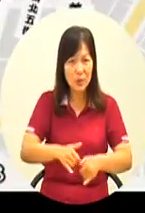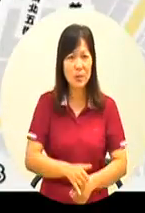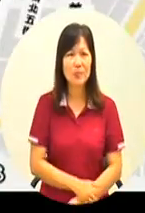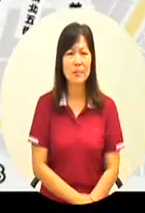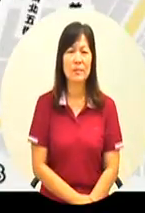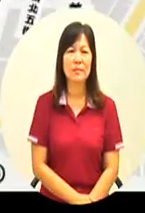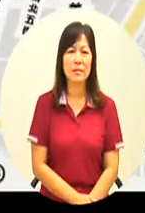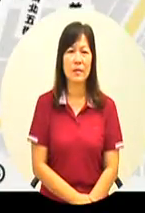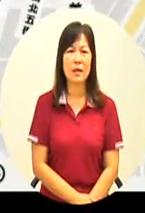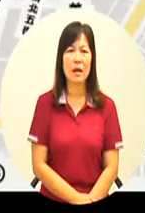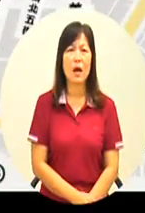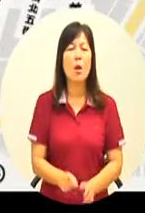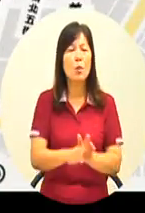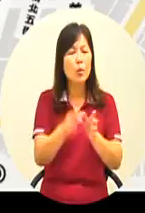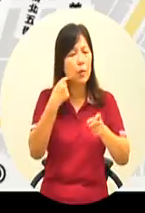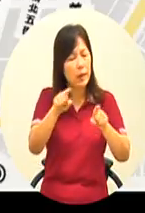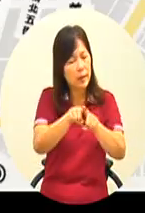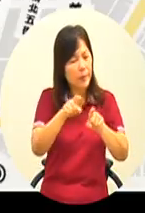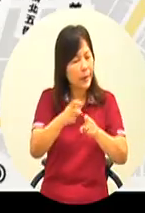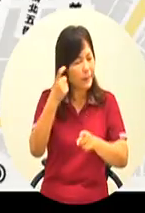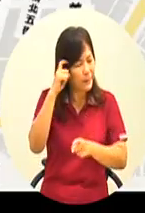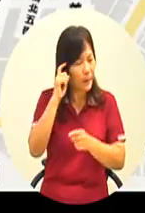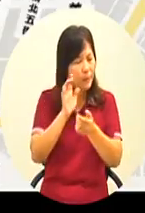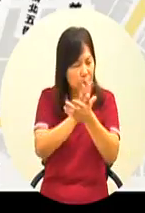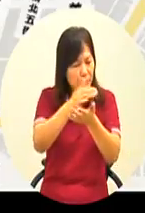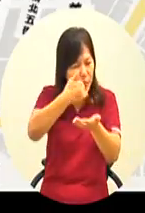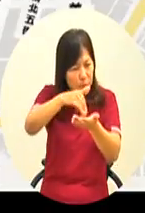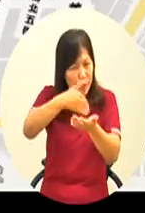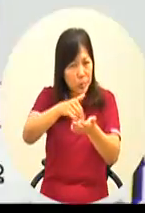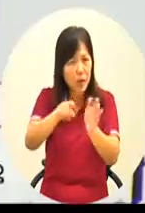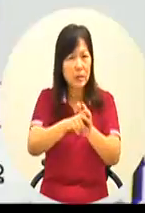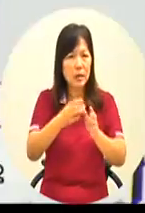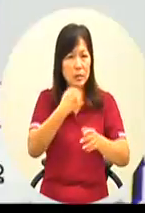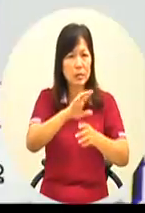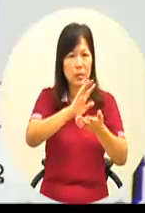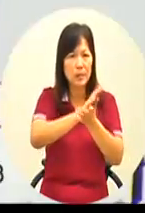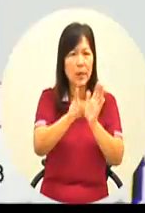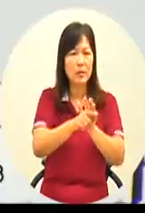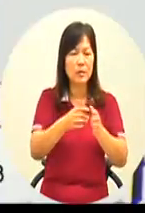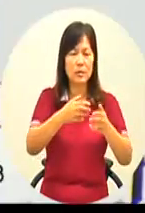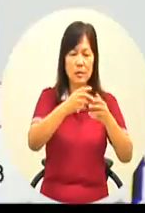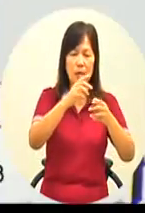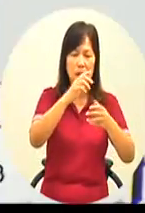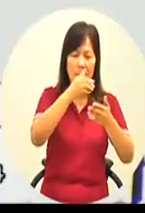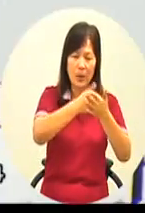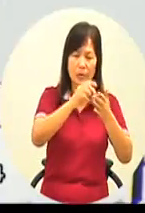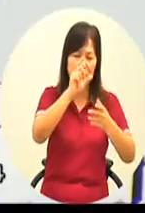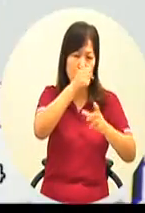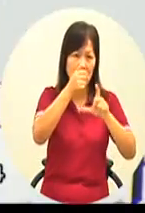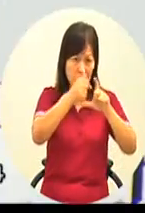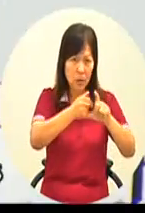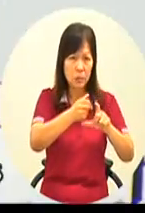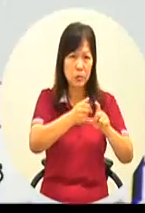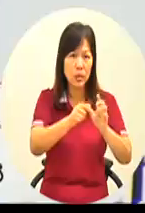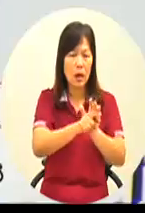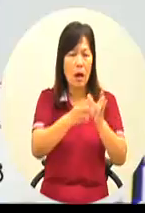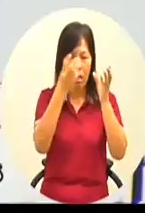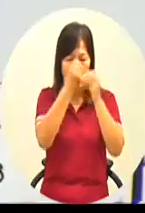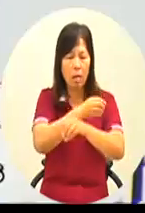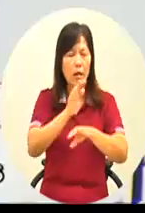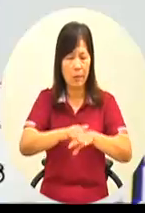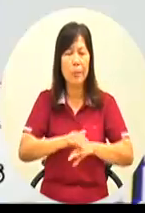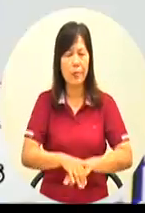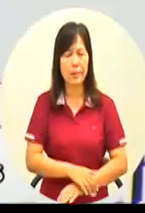所以如果说我们用一般人的正常逻辑去推这些路的话，尤其又是在我们美术馆特区，其实真的会搞不清楚